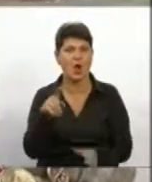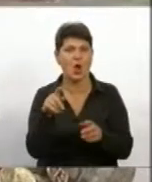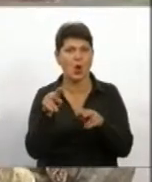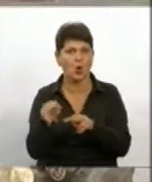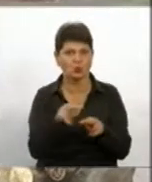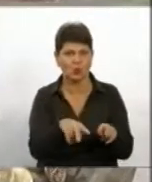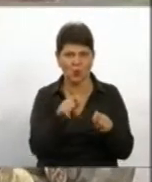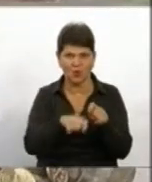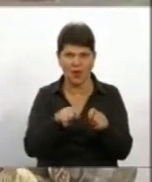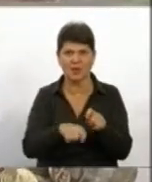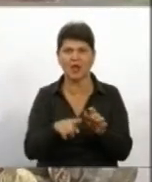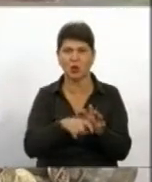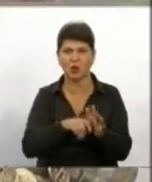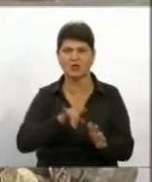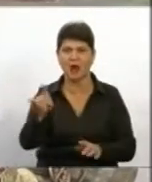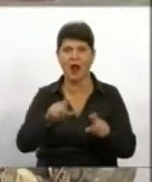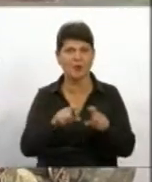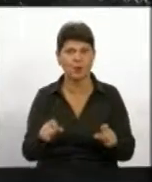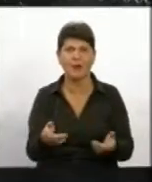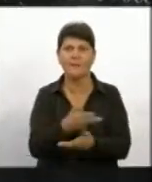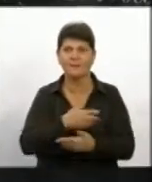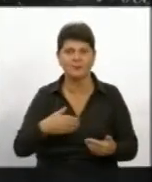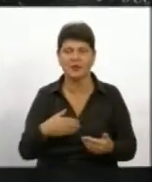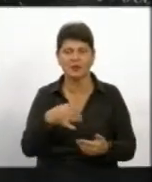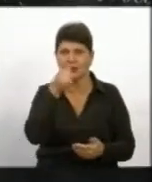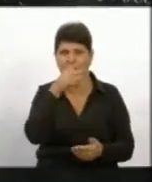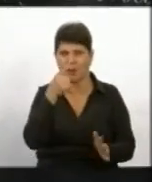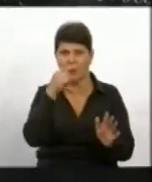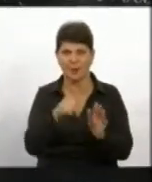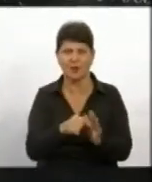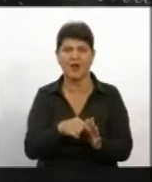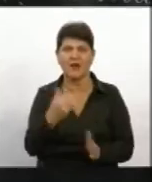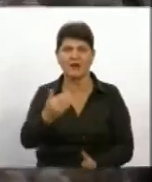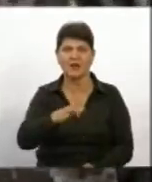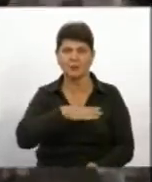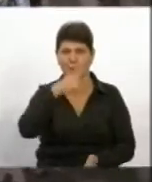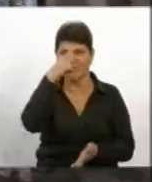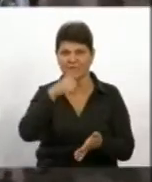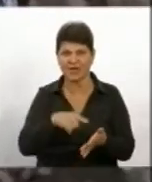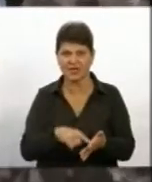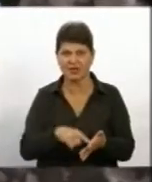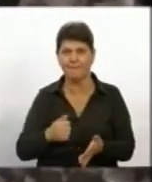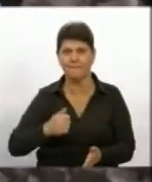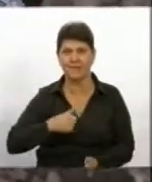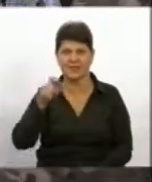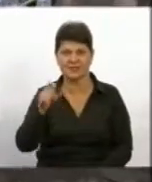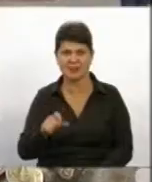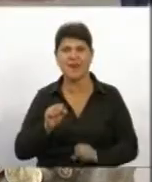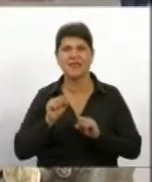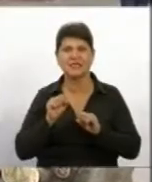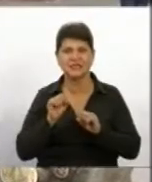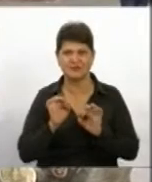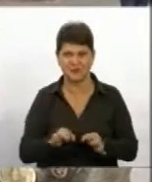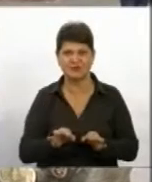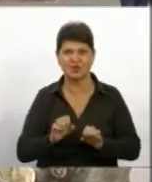аеропорт і вийшла ситуація, ми не могли попасти. Він був надійним бійцем і справжнім захисником, каже Дідіщев.